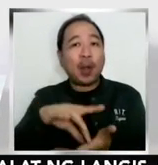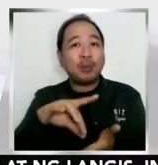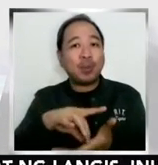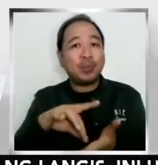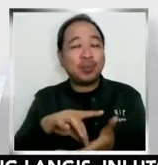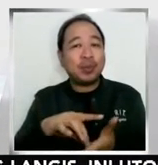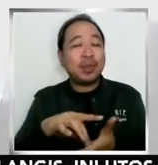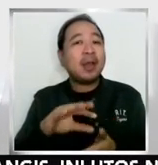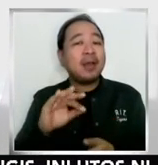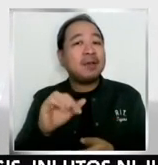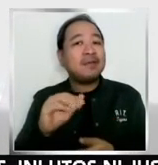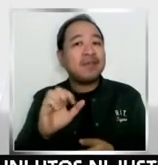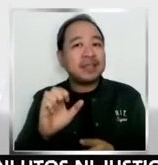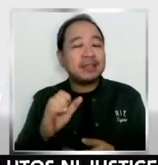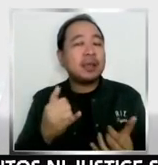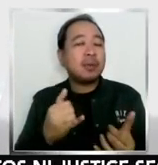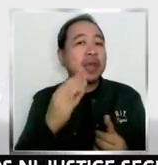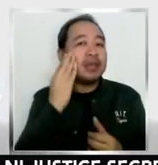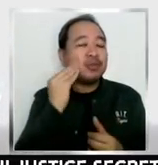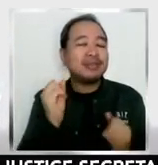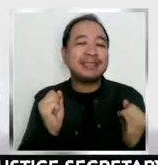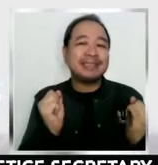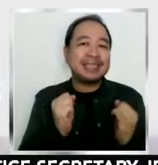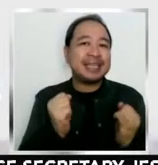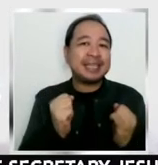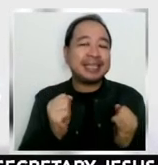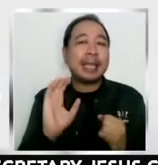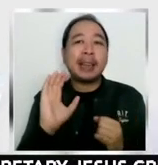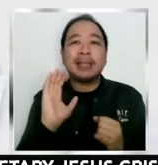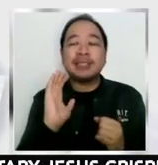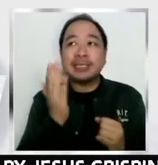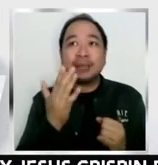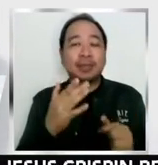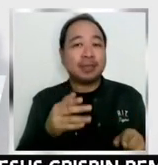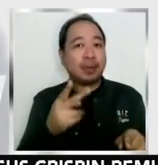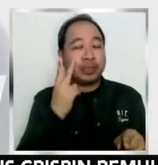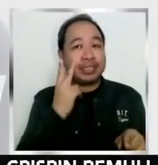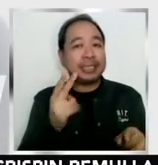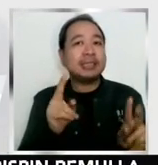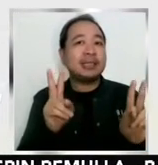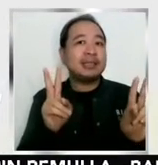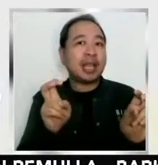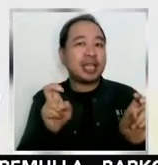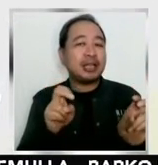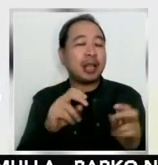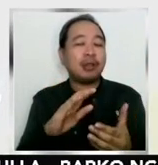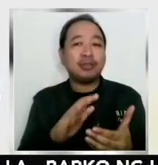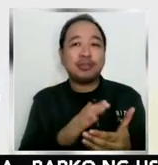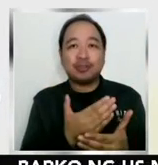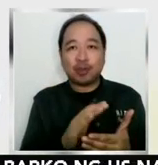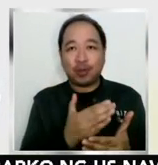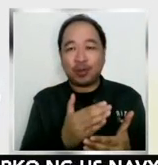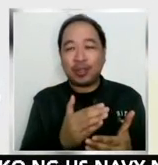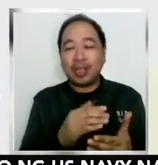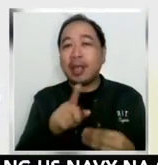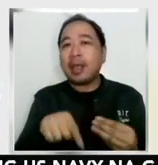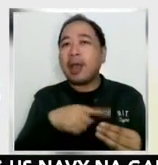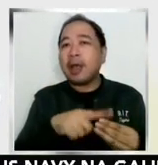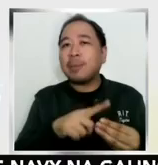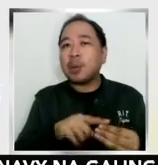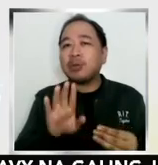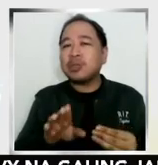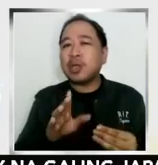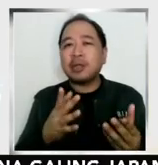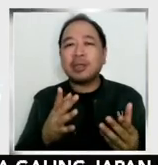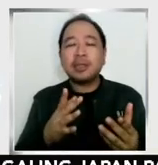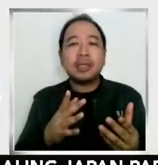Face. Experience the kilig like crazy sa official title track ng kanyang upcoming album na tungkol daw sa preparations and steps